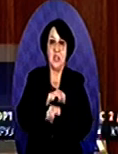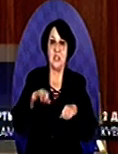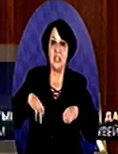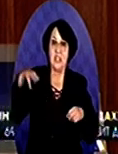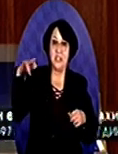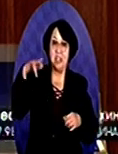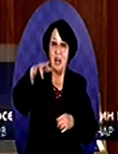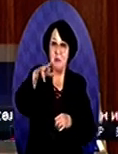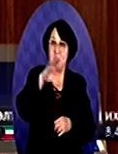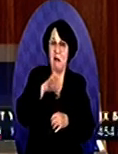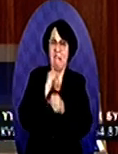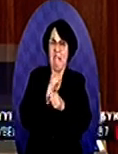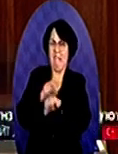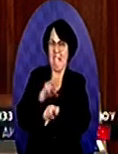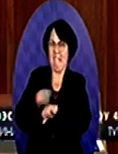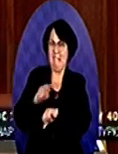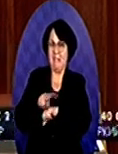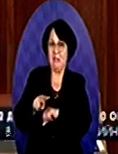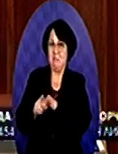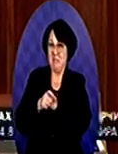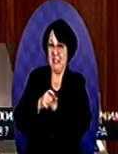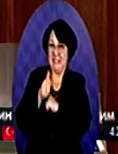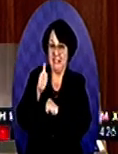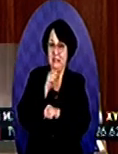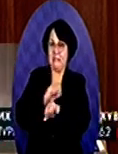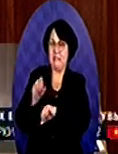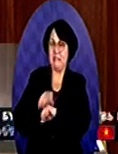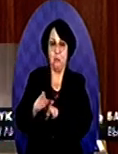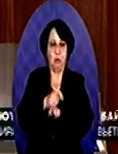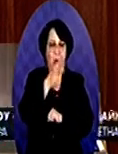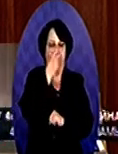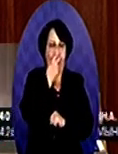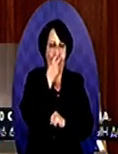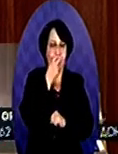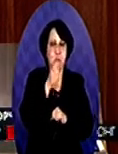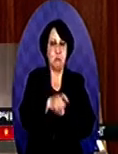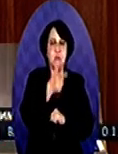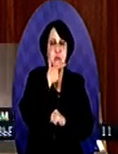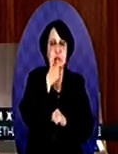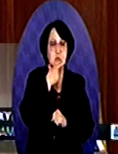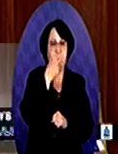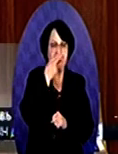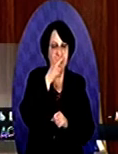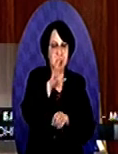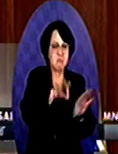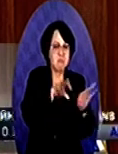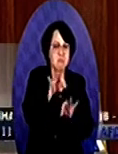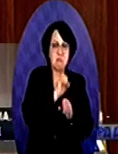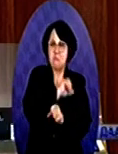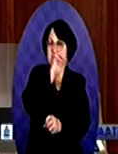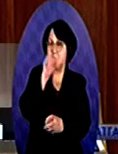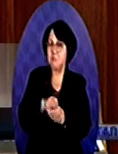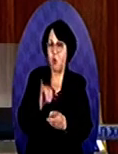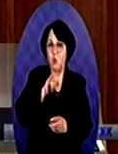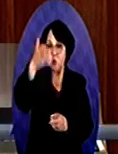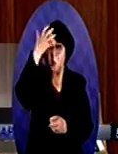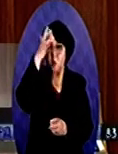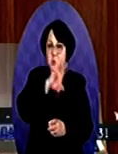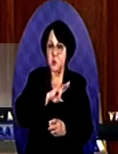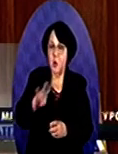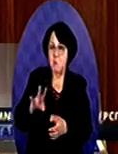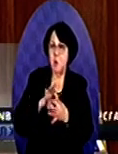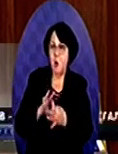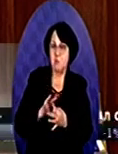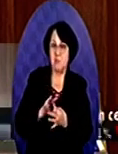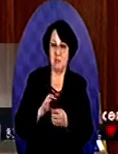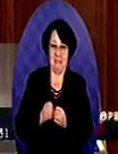ч мэрэгжил боловсруулалгүй хүмүүсийг авчаад дараагаар нь тавьдаг. Удирдлагын бүтц бүрэлдэхүүнийг шал ондоо улс төрийн зорилготой хүмүүсээр бүрдүүлдэг. Тэгээ мэрэгжлийн бас